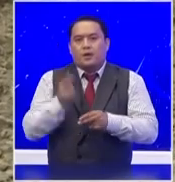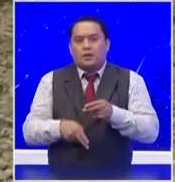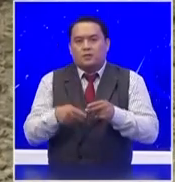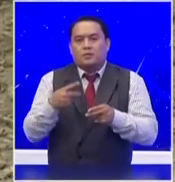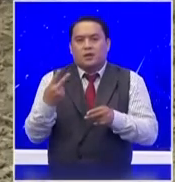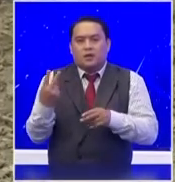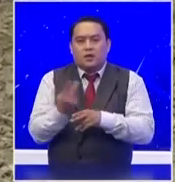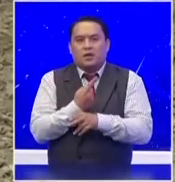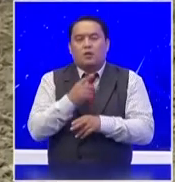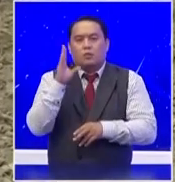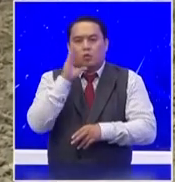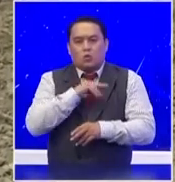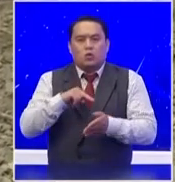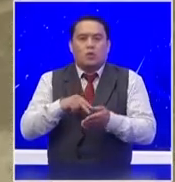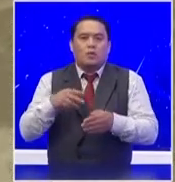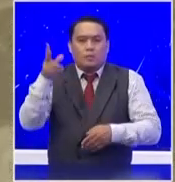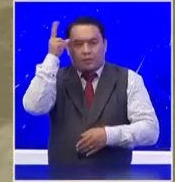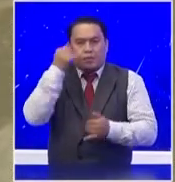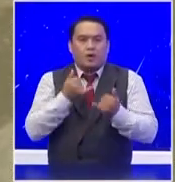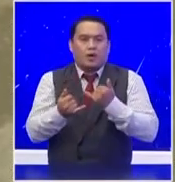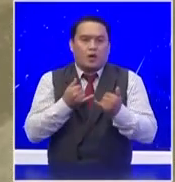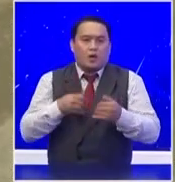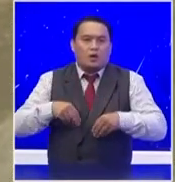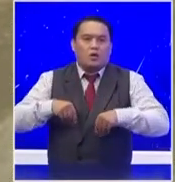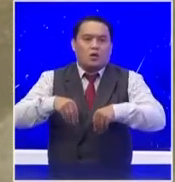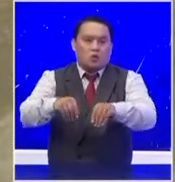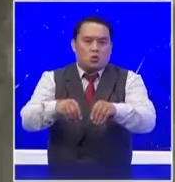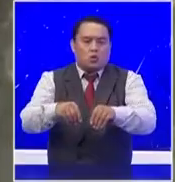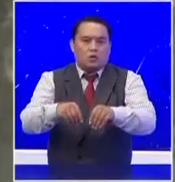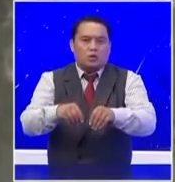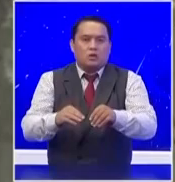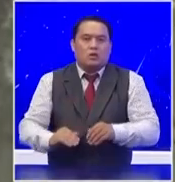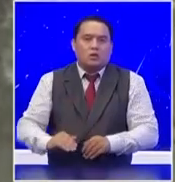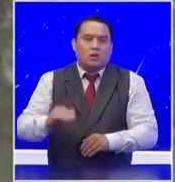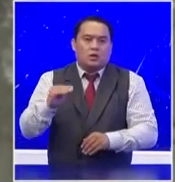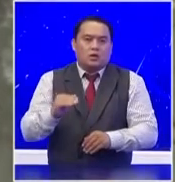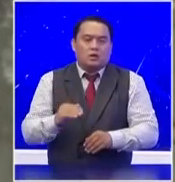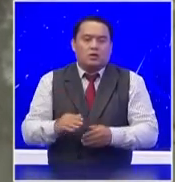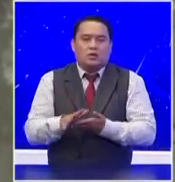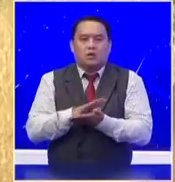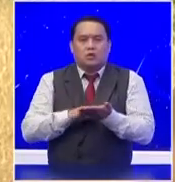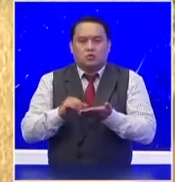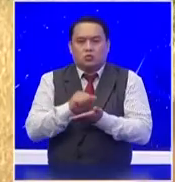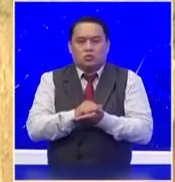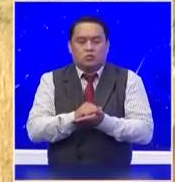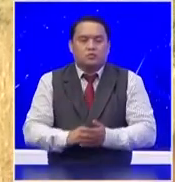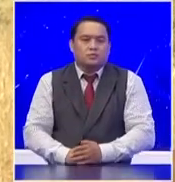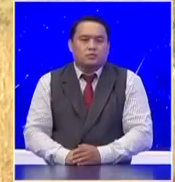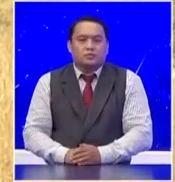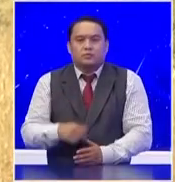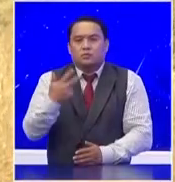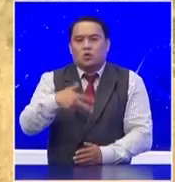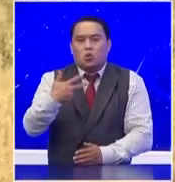бір-екі суғарып үлгеремін деп бидай егіпті. Канал бітпеді, бітік шыққан егін рәсуә болды. Мынау 30